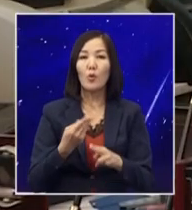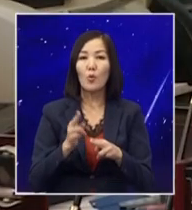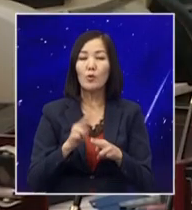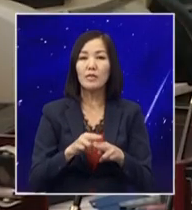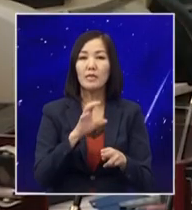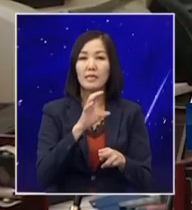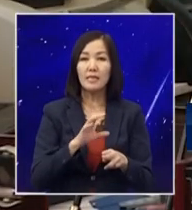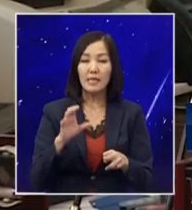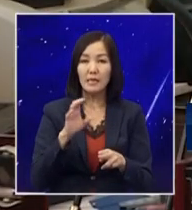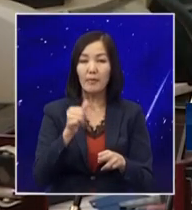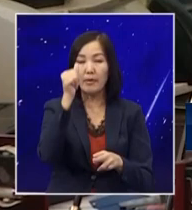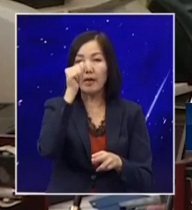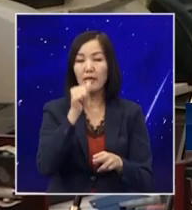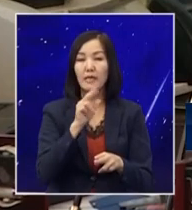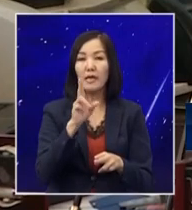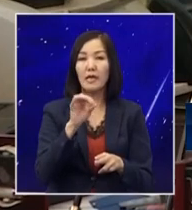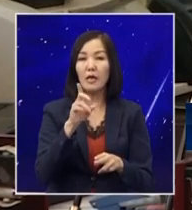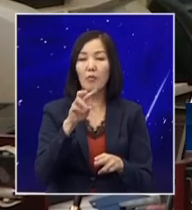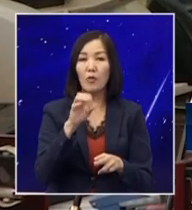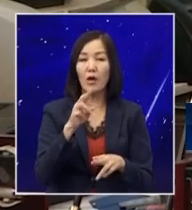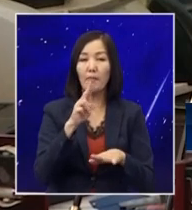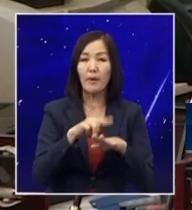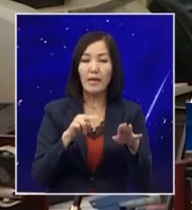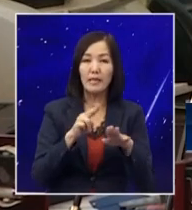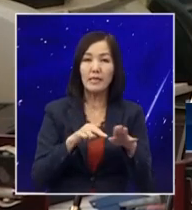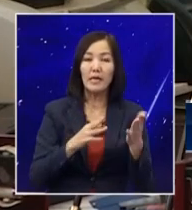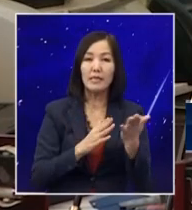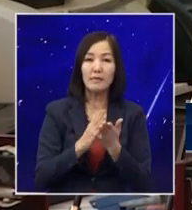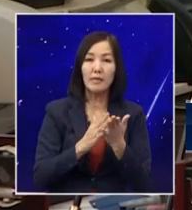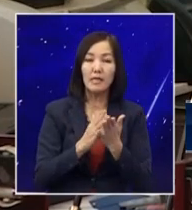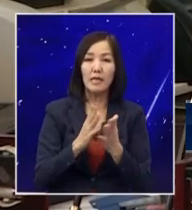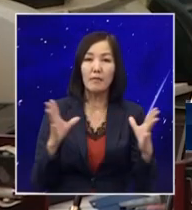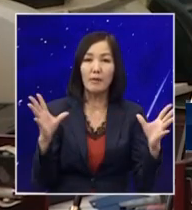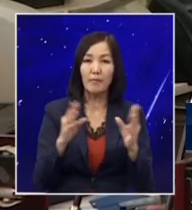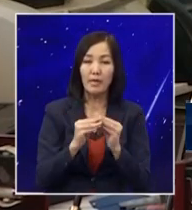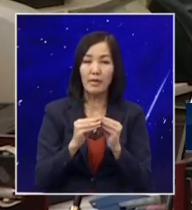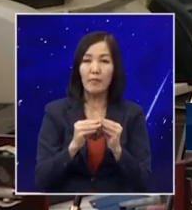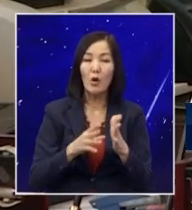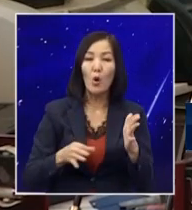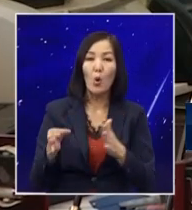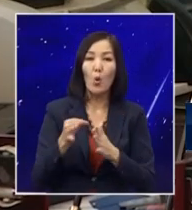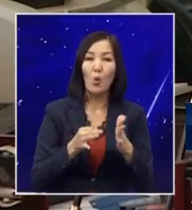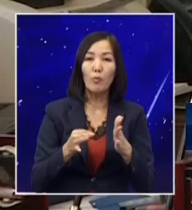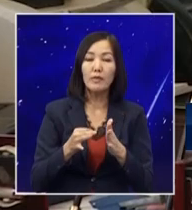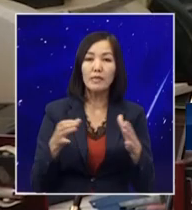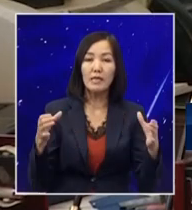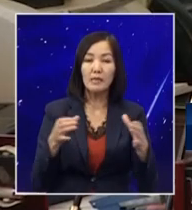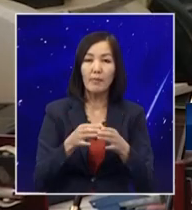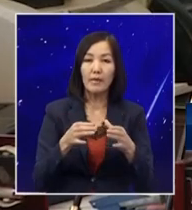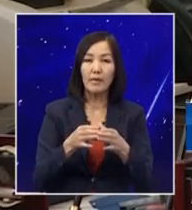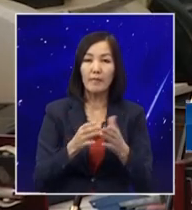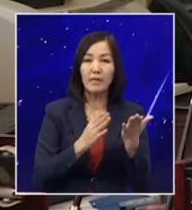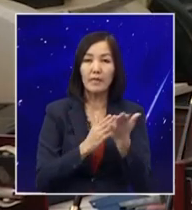біз Кербұлақ аудандық полиция бөлімінің қызметкерлерімен жаңағы облыстық